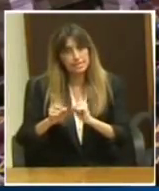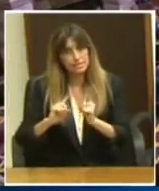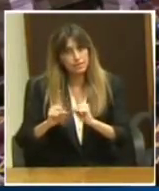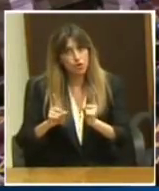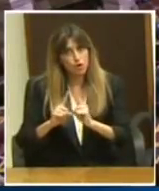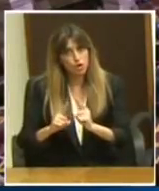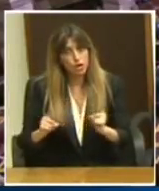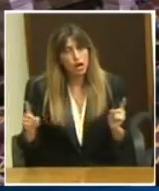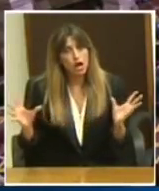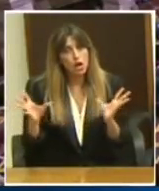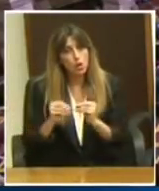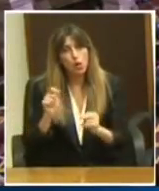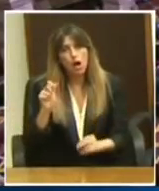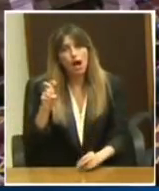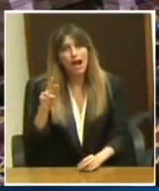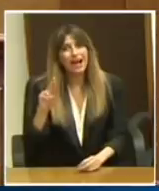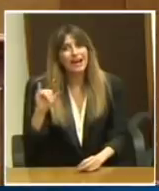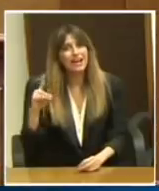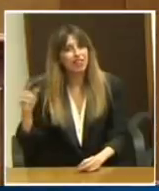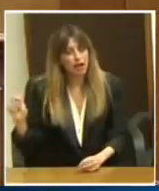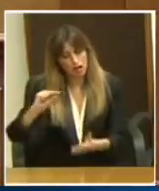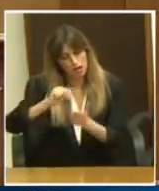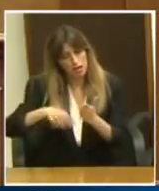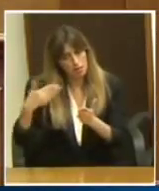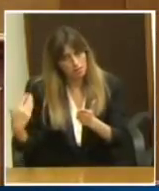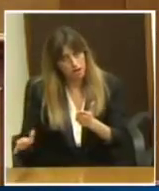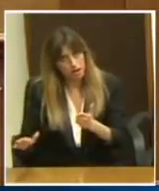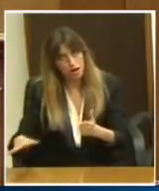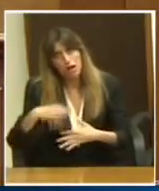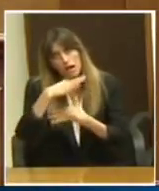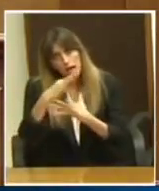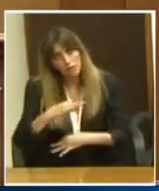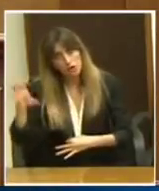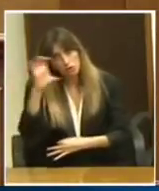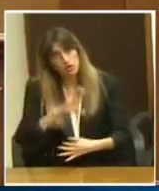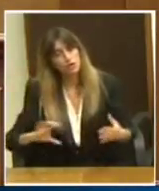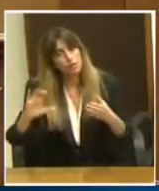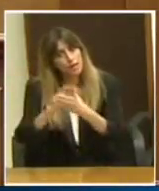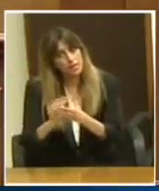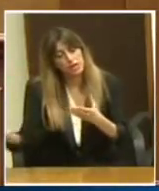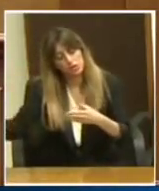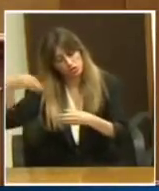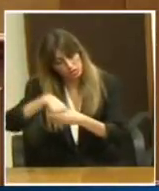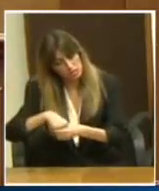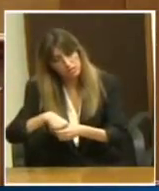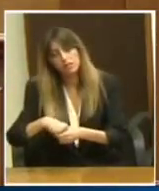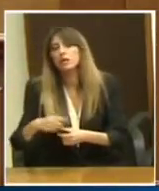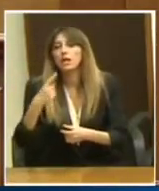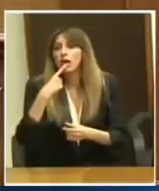Συμφωνία της Αχρίδος και από εκπρόσωπο της Ευρωπαϊκής Ένωσης, αναφέρεται ξεκάθαρα αυτή η